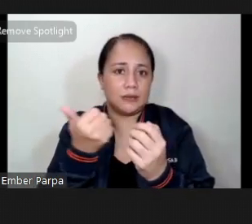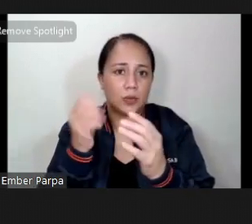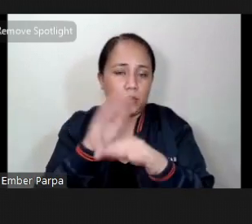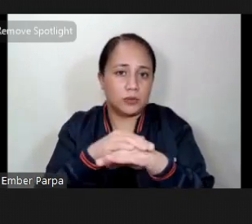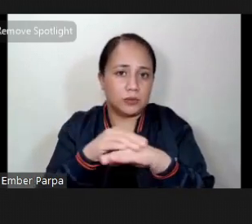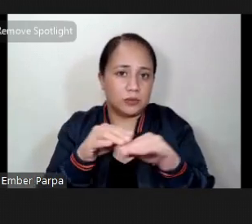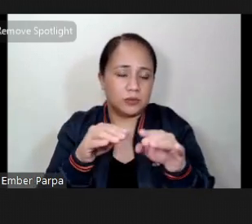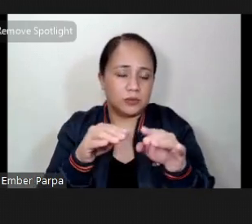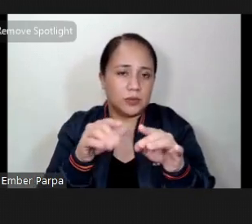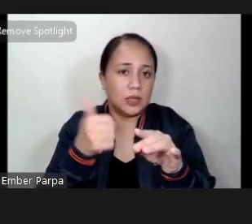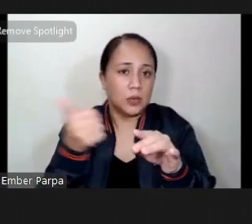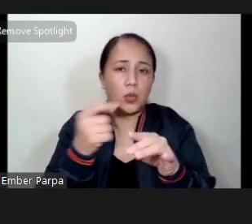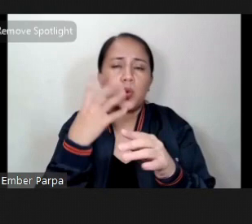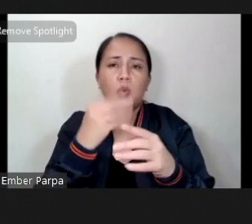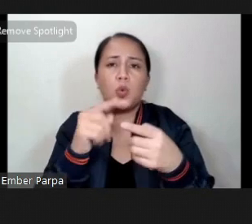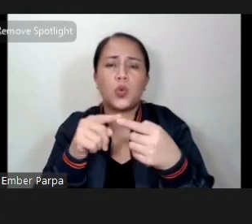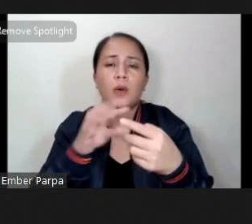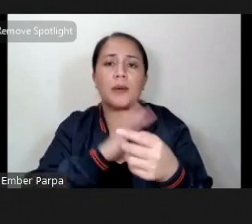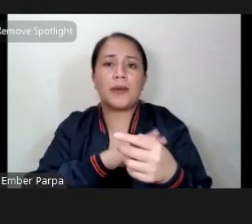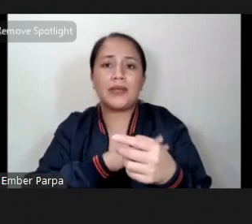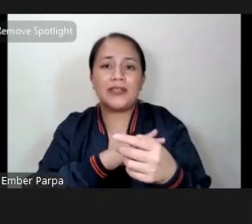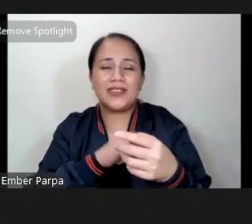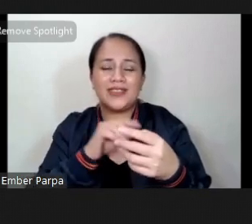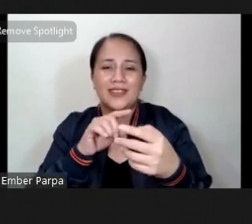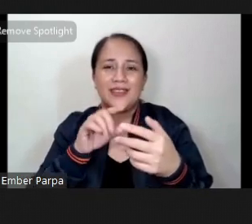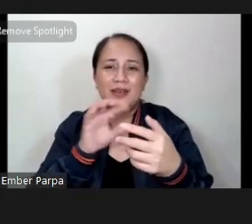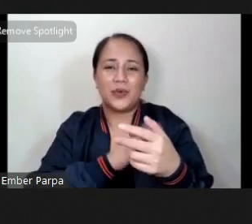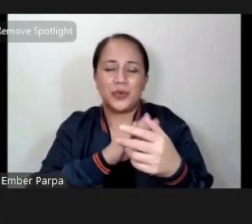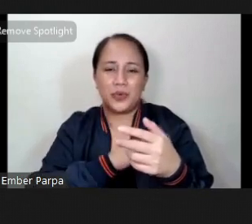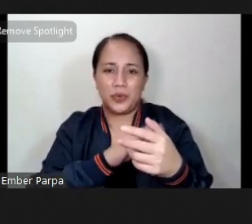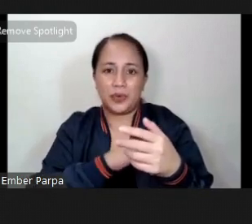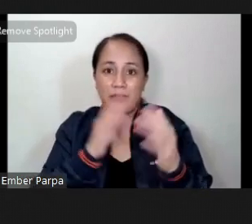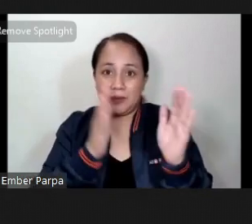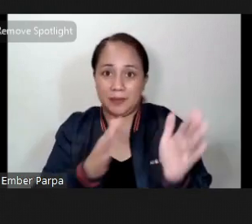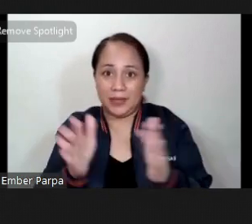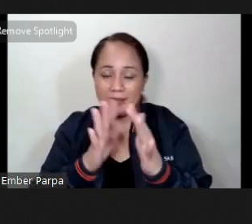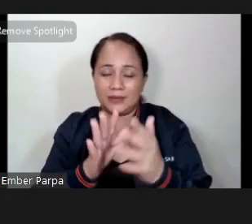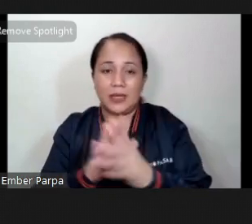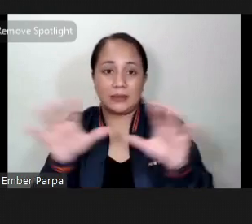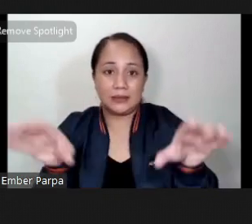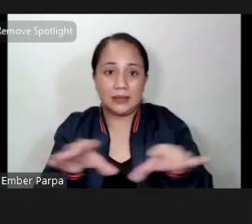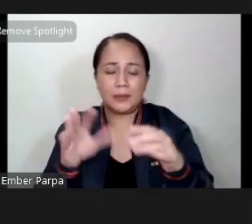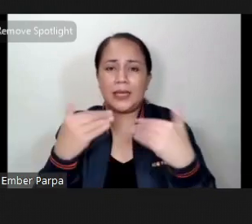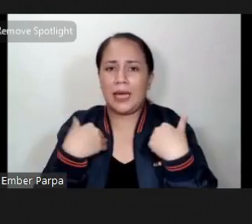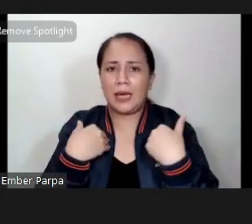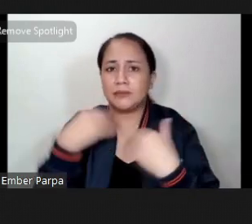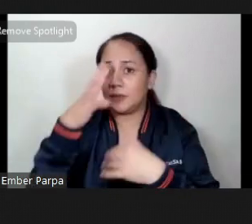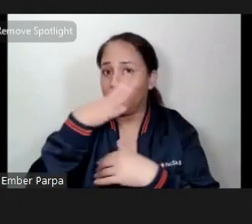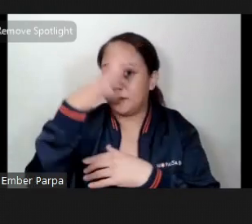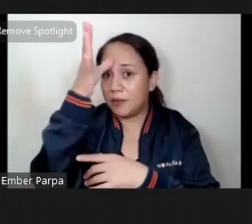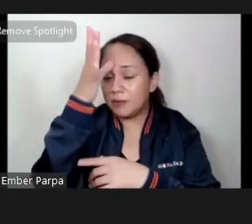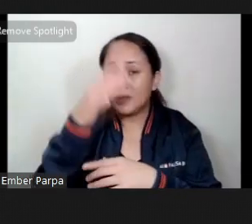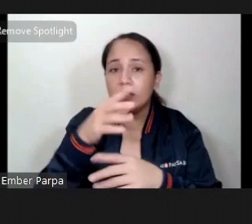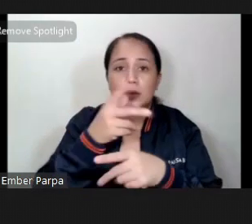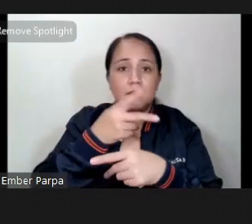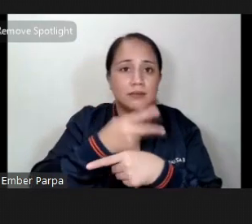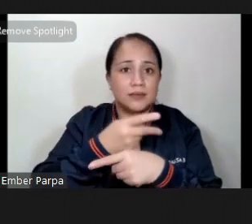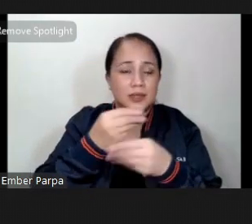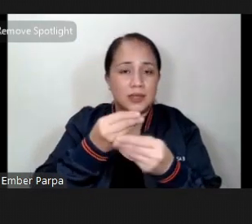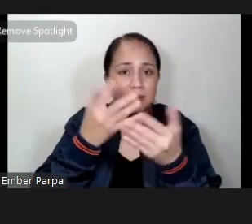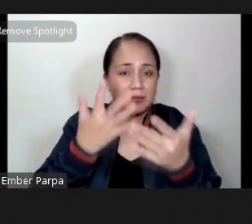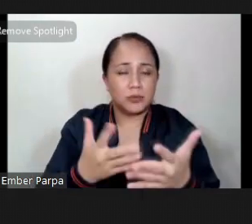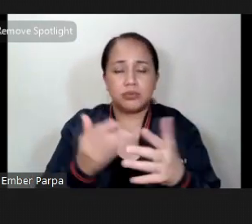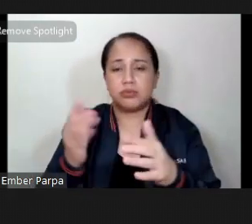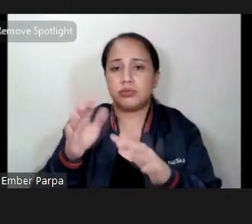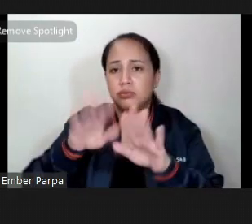audience or sino yung gusto nating makinabang doon sa ating gagawing plan or aktibidad, andyan ang parents, caregivers,